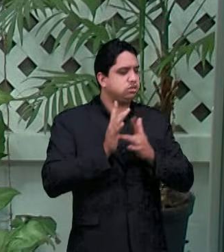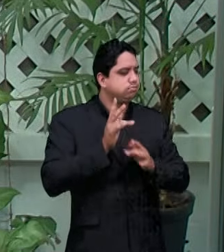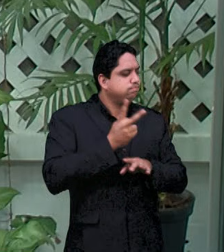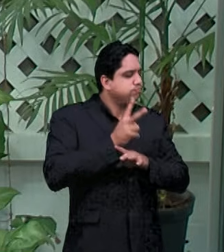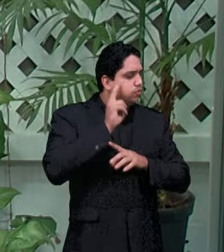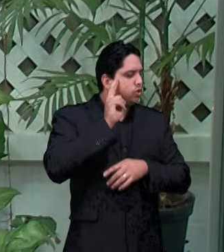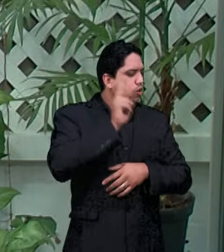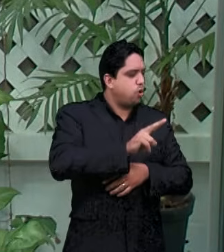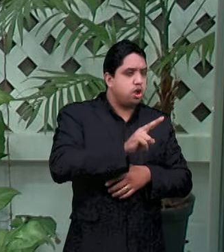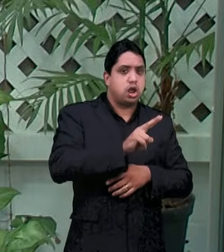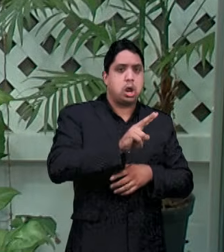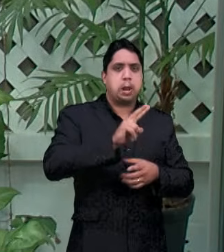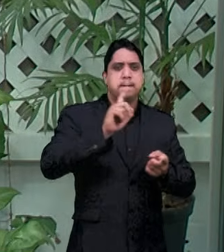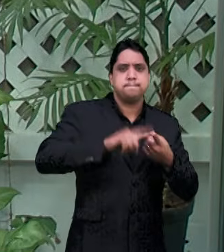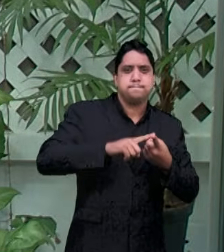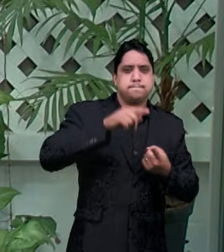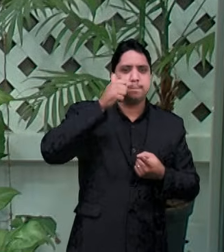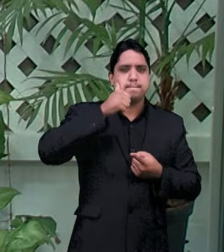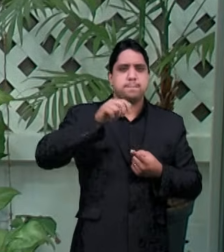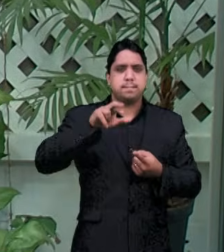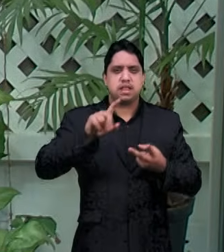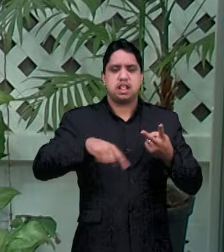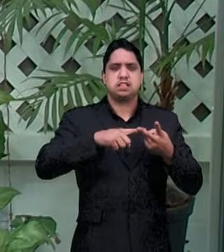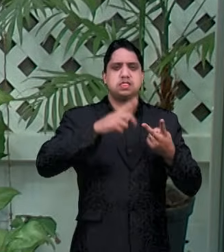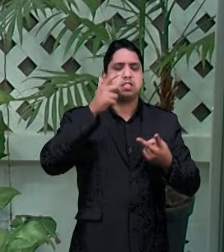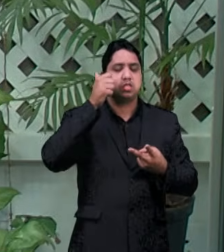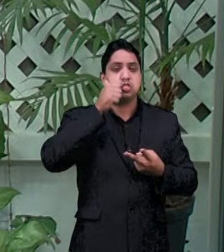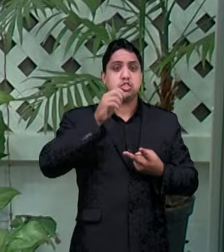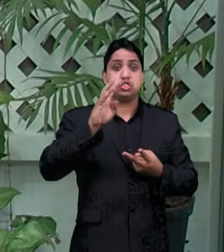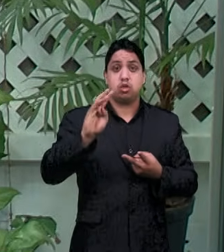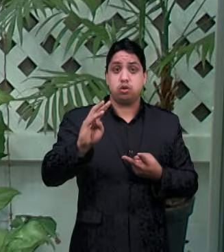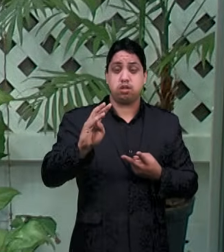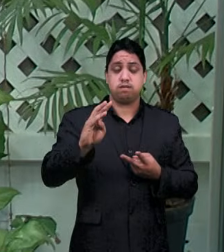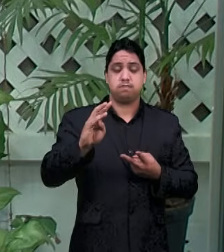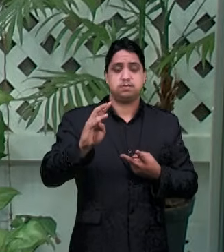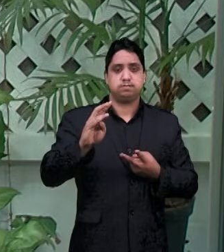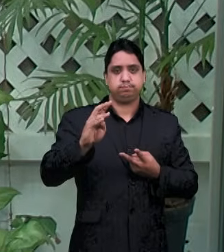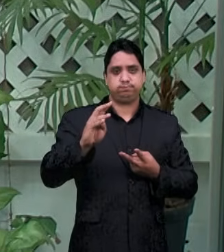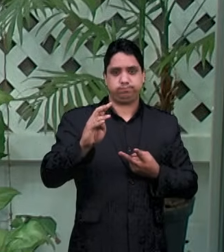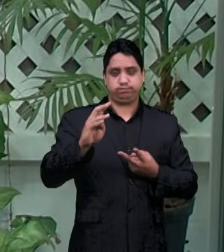comme sœur, comme fiancée, celle